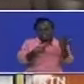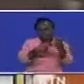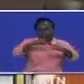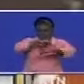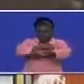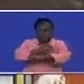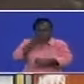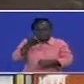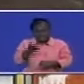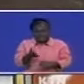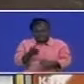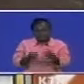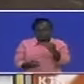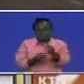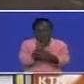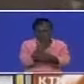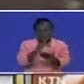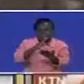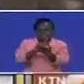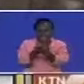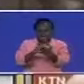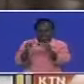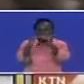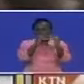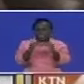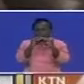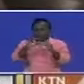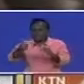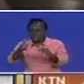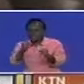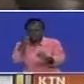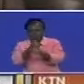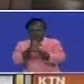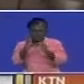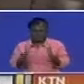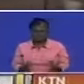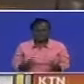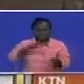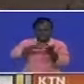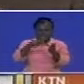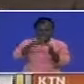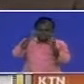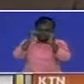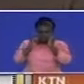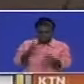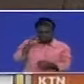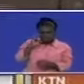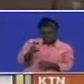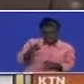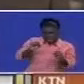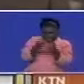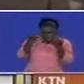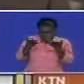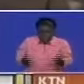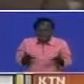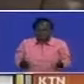and these ones were producing middle-level artisans and technicians. And therefore, if you look at what is happening